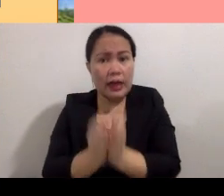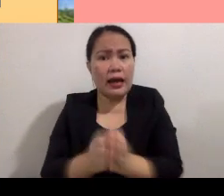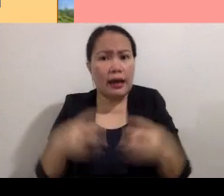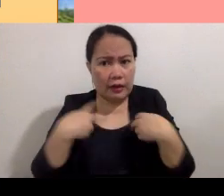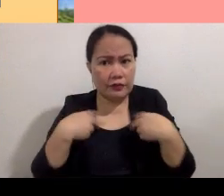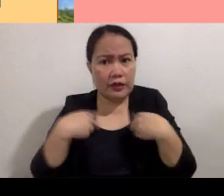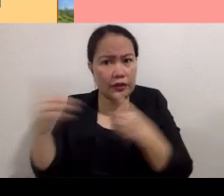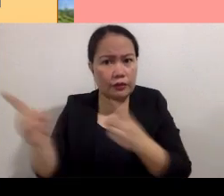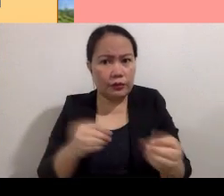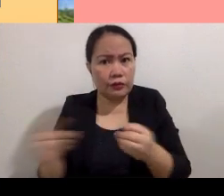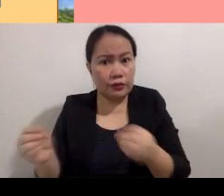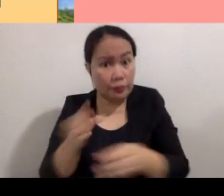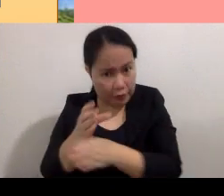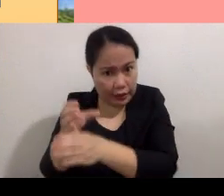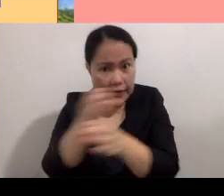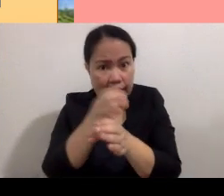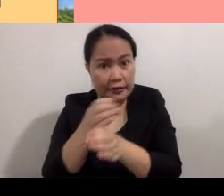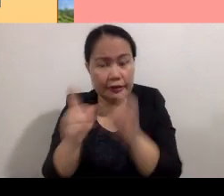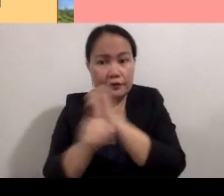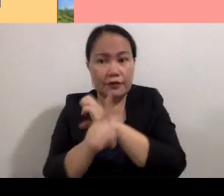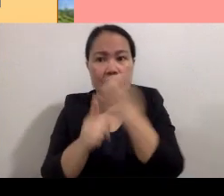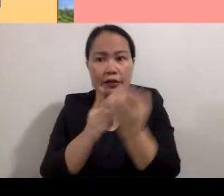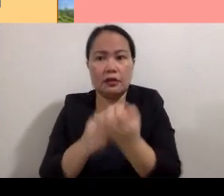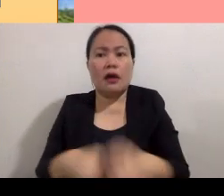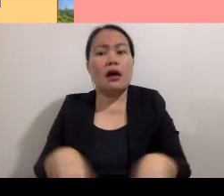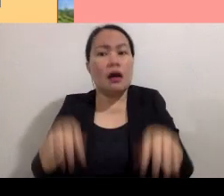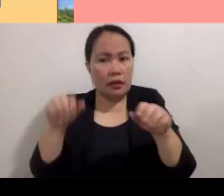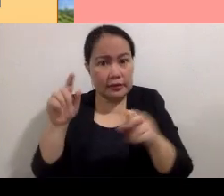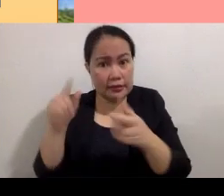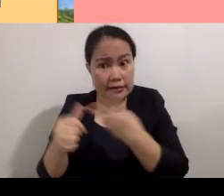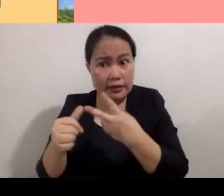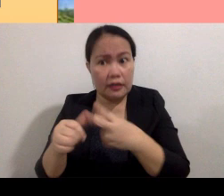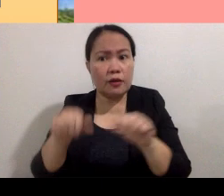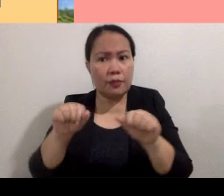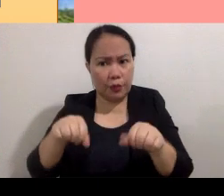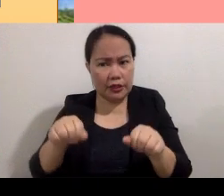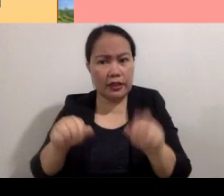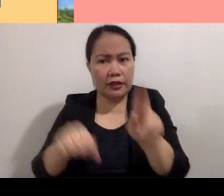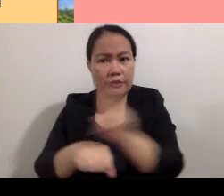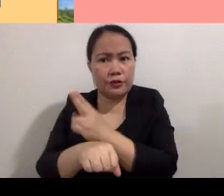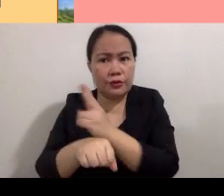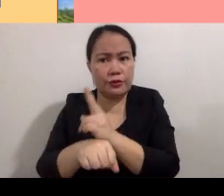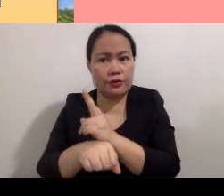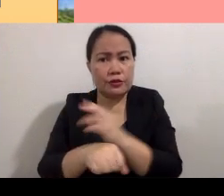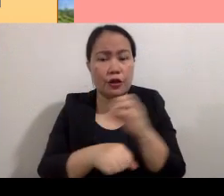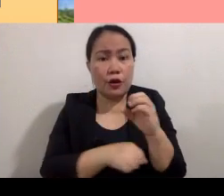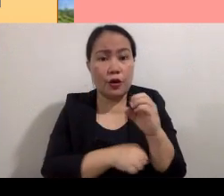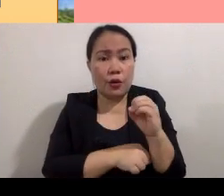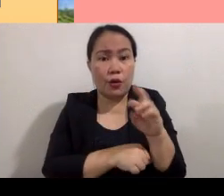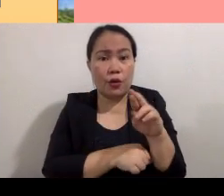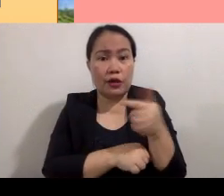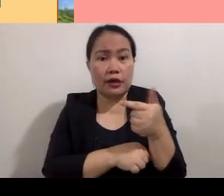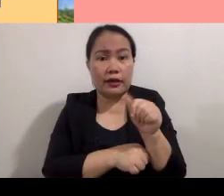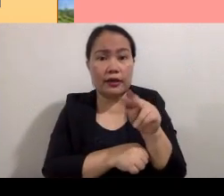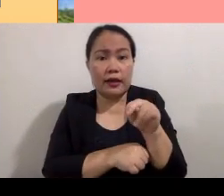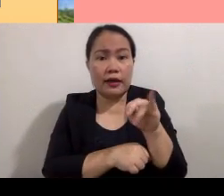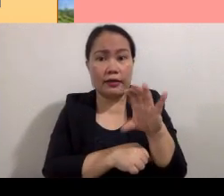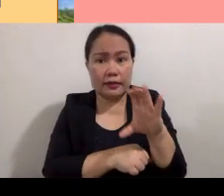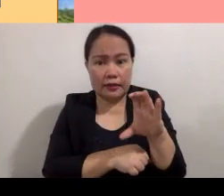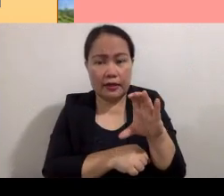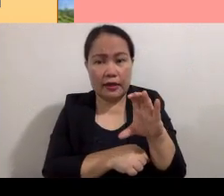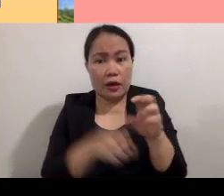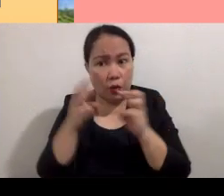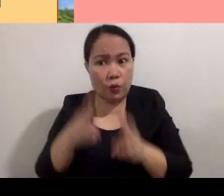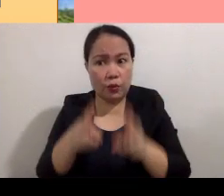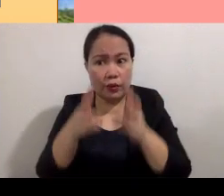may magagawa tayo upang ito'y mapangalagaan. Pwede rin tayong gumamit ng mga organikong pamamaraan lalo na ang mga